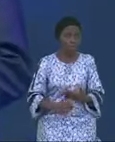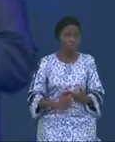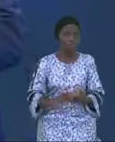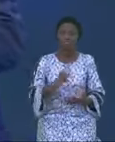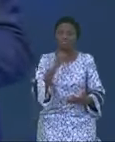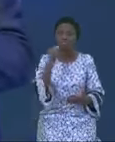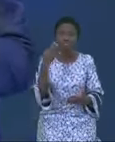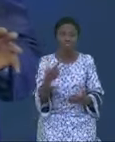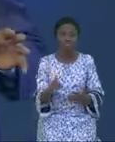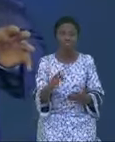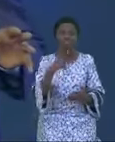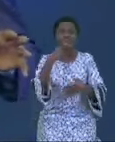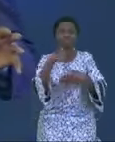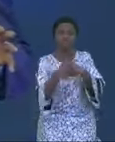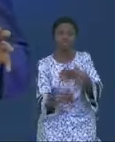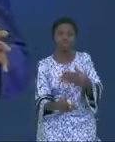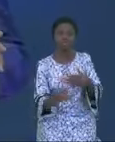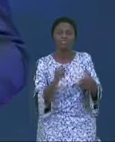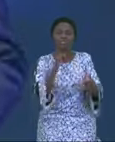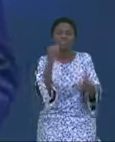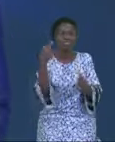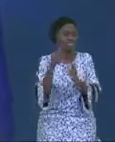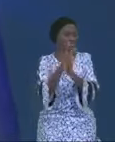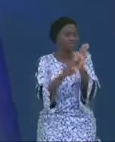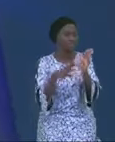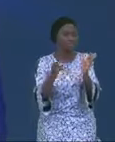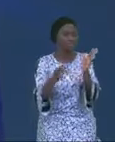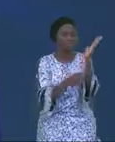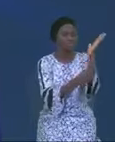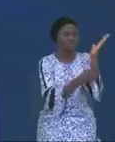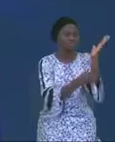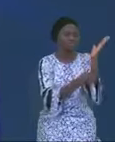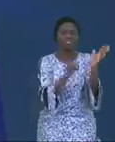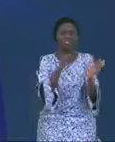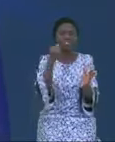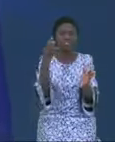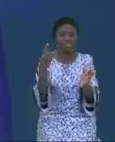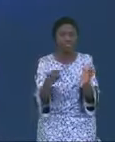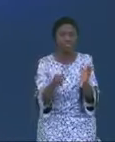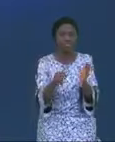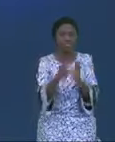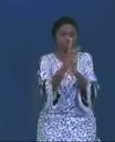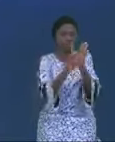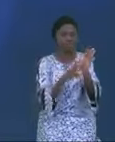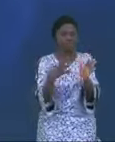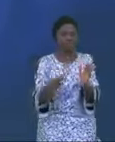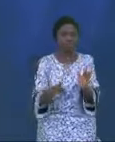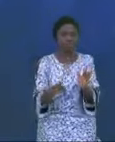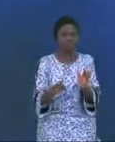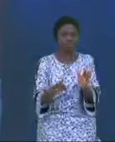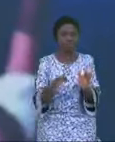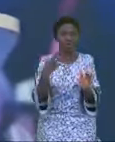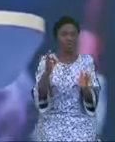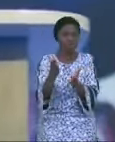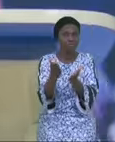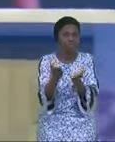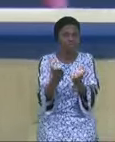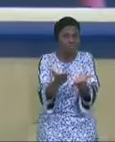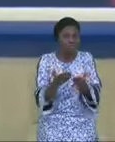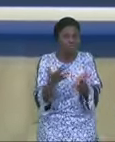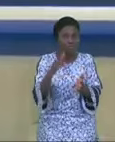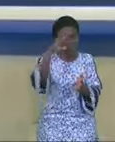ni de la volonté de la chair née de la volonté de l'homme mais de